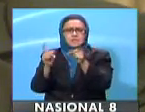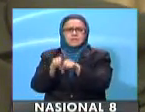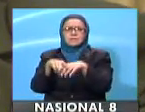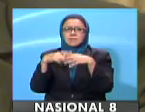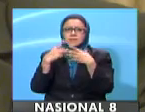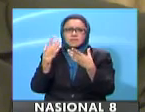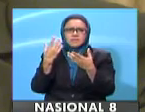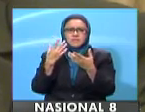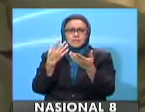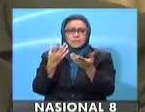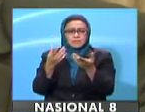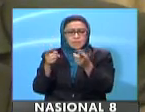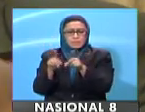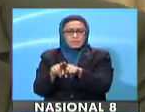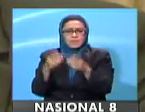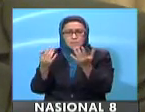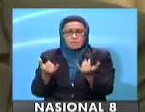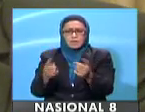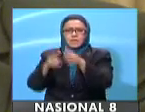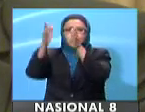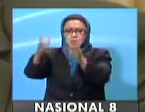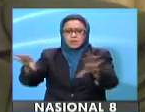is desperate for support lah.